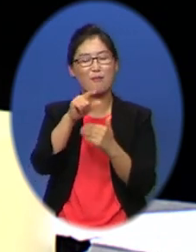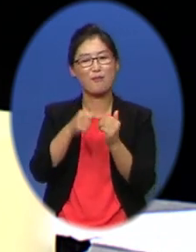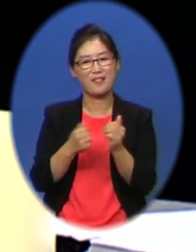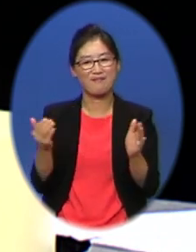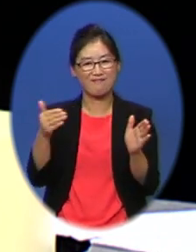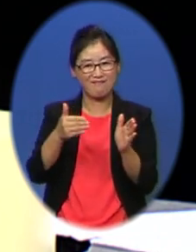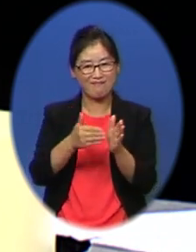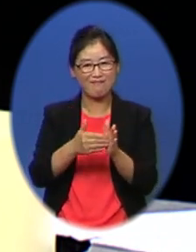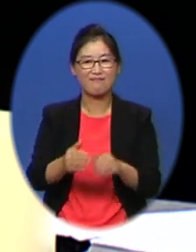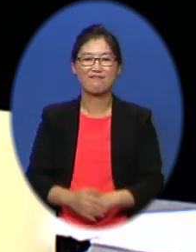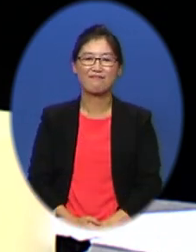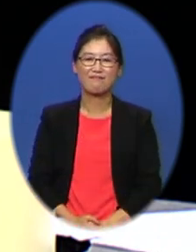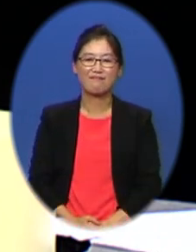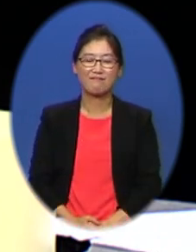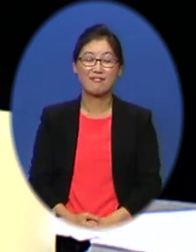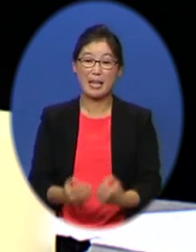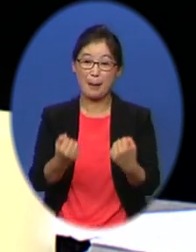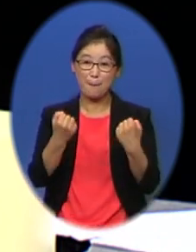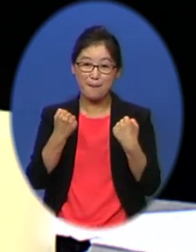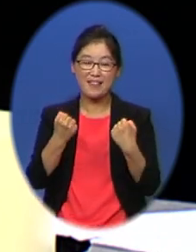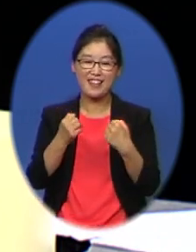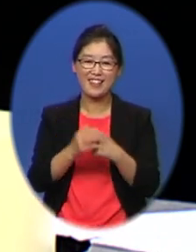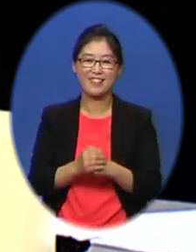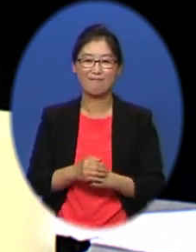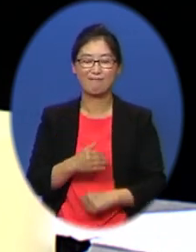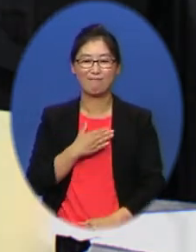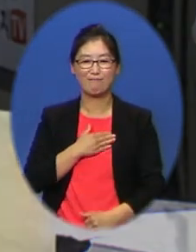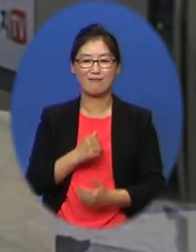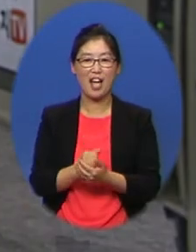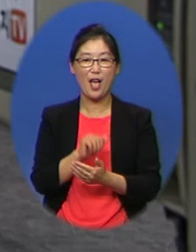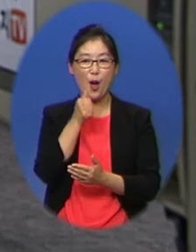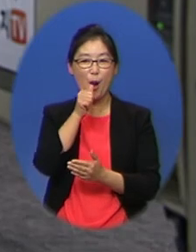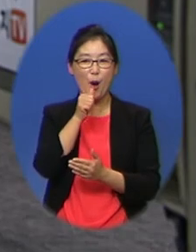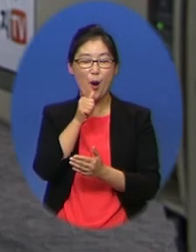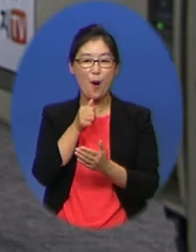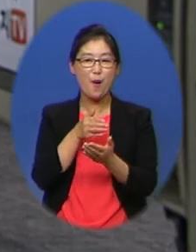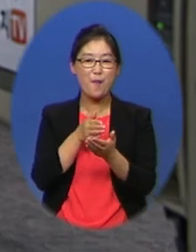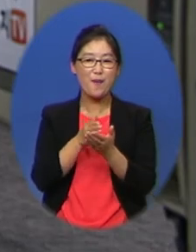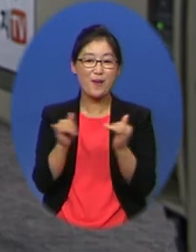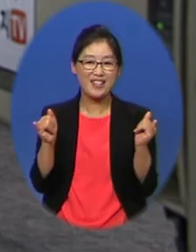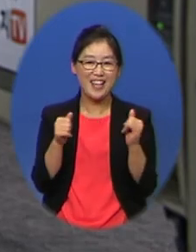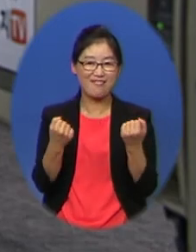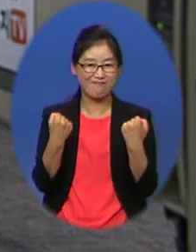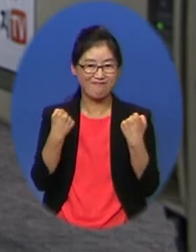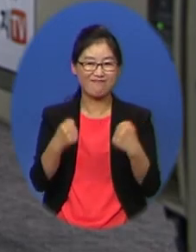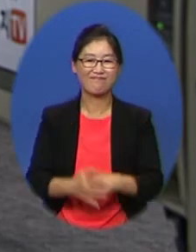마치겠습니다. 힘이 되는 나의 고문 변호사 힘나고, 힘나고.